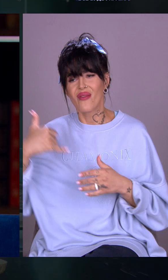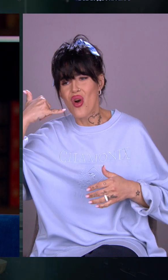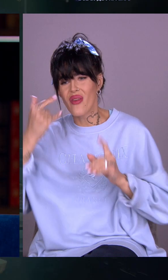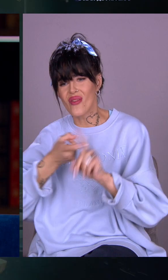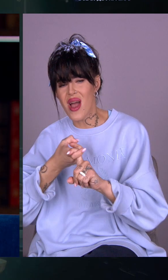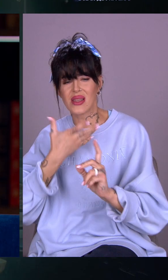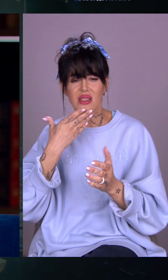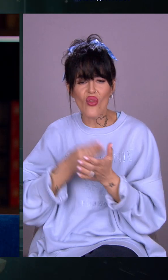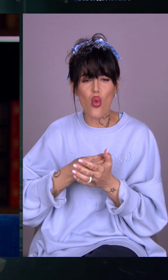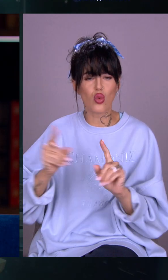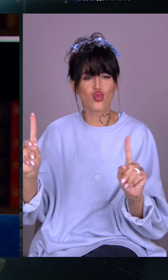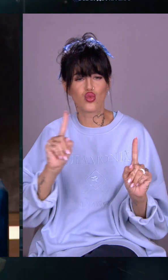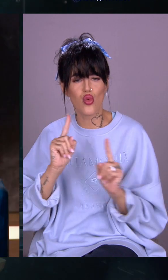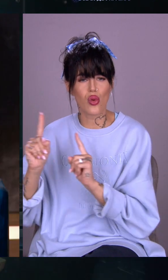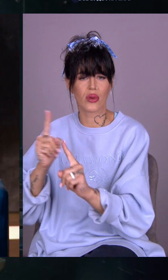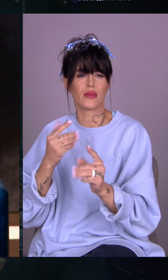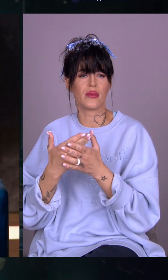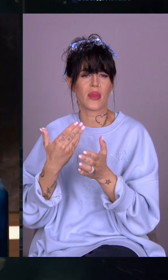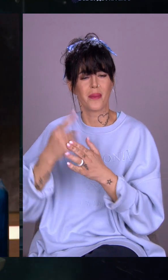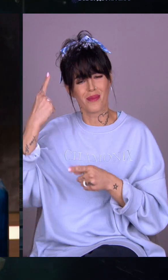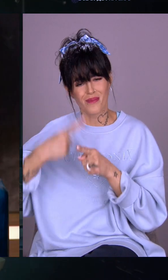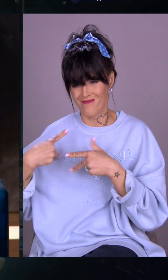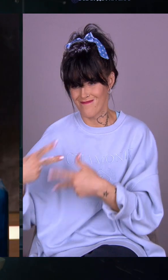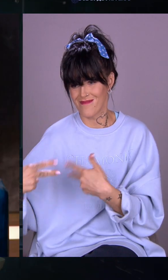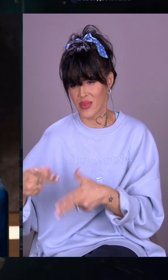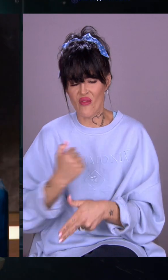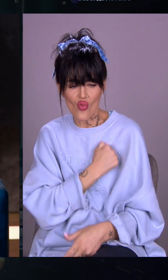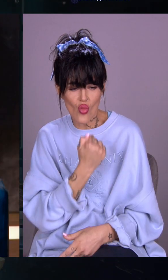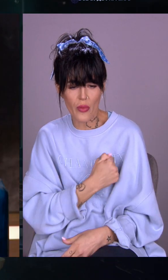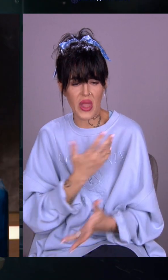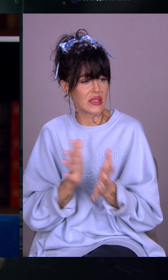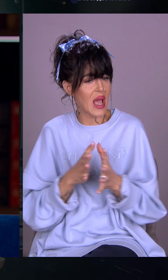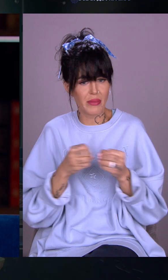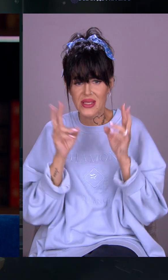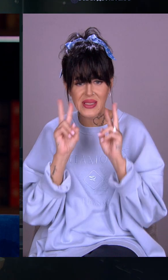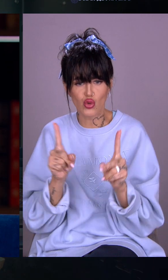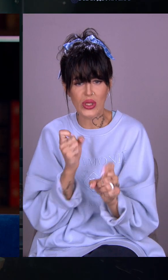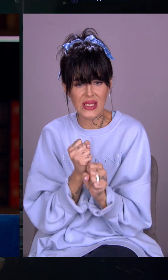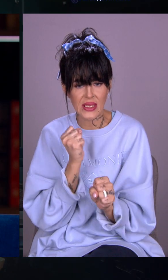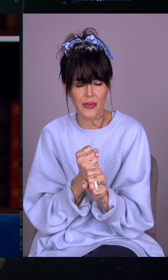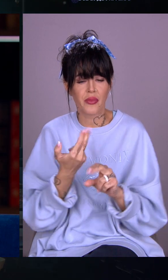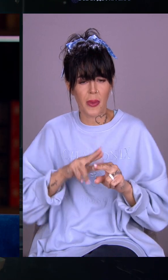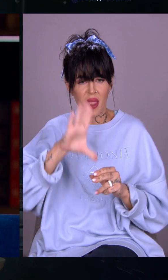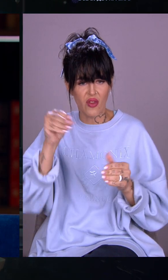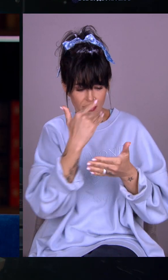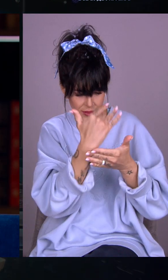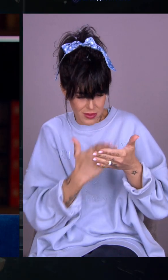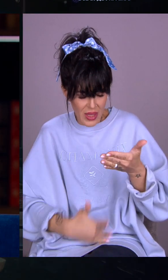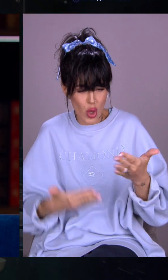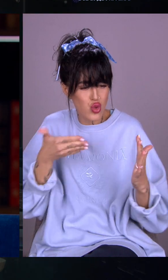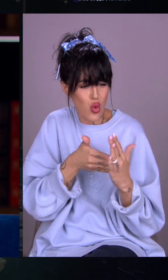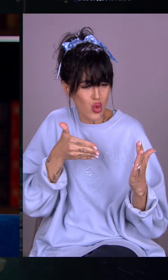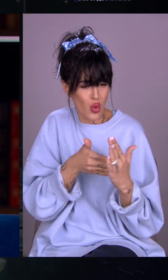якимись там своїми ну, колишніми побратимами, так? Твоя родина не знає, що робити. І цей брак доступу до інформації і невідомість,